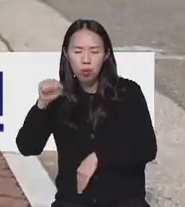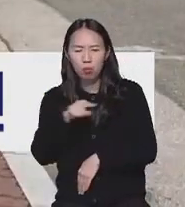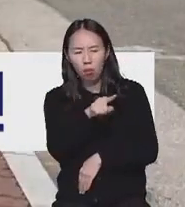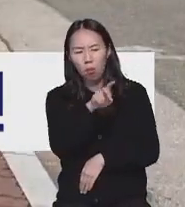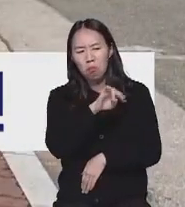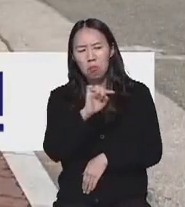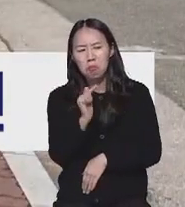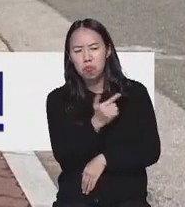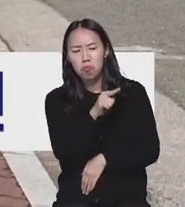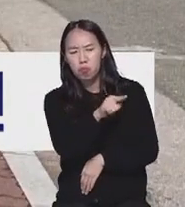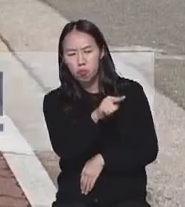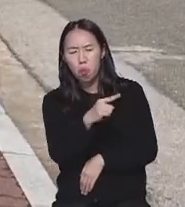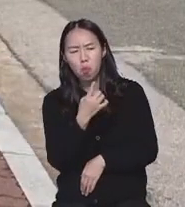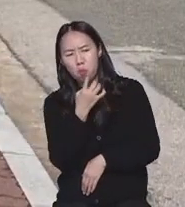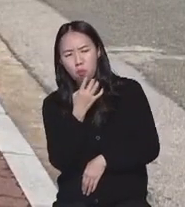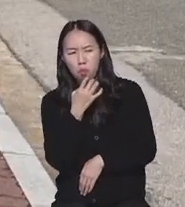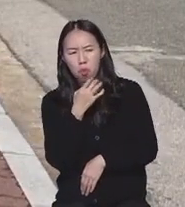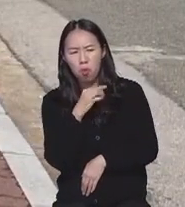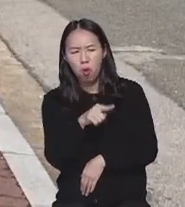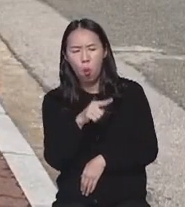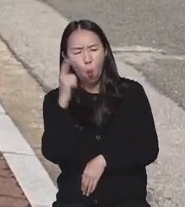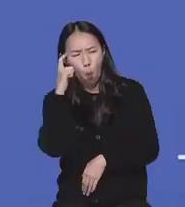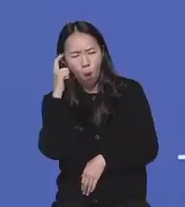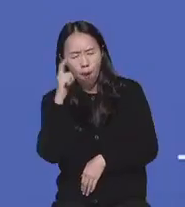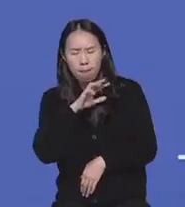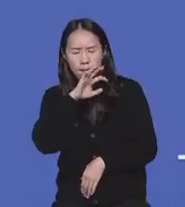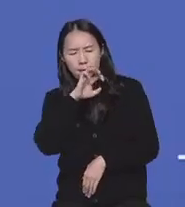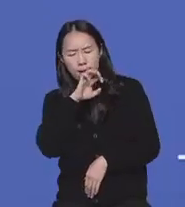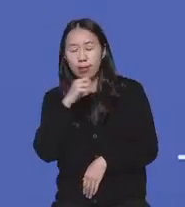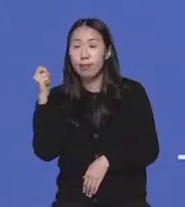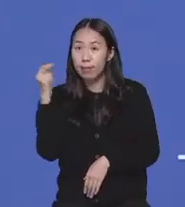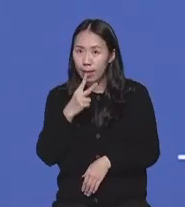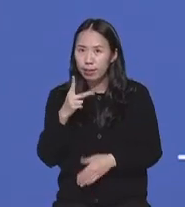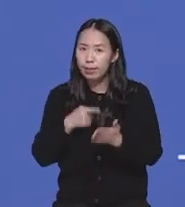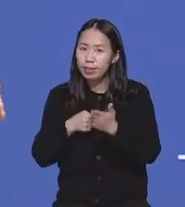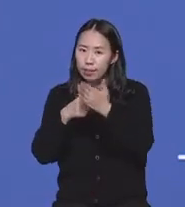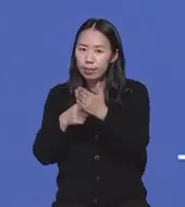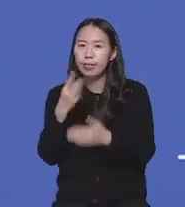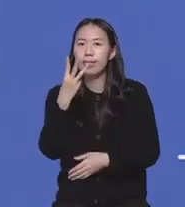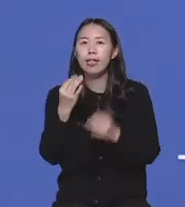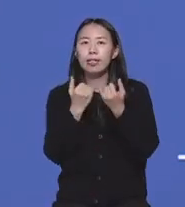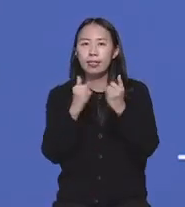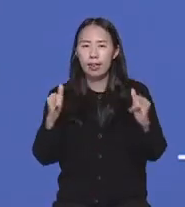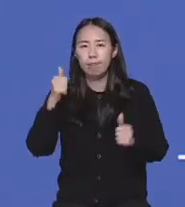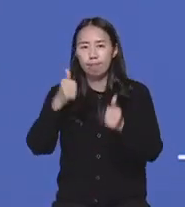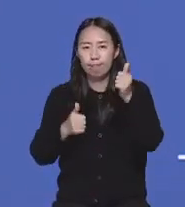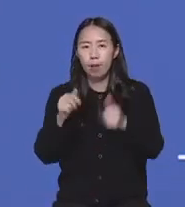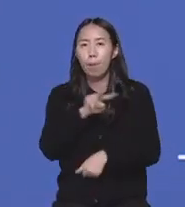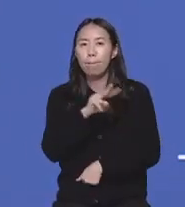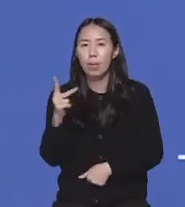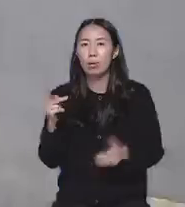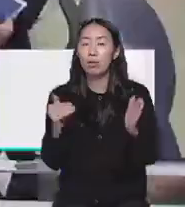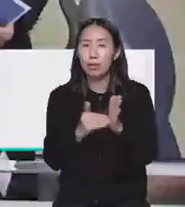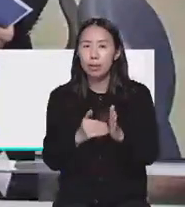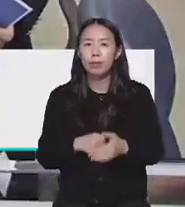의원에게 유리하도록 경선이 짜여졌다며 반발하자 재심을 통해 3인 경선으로 변경했습니다.